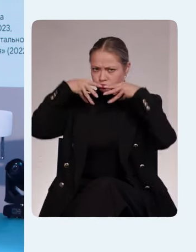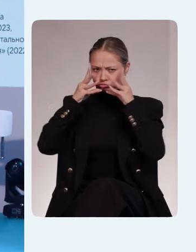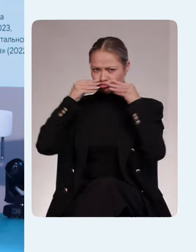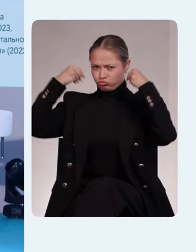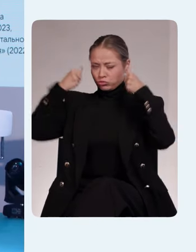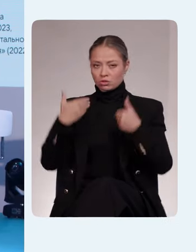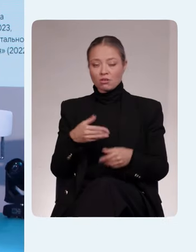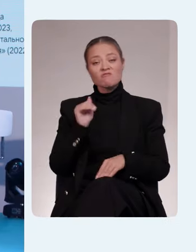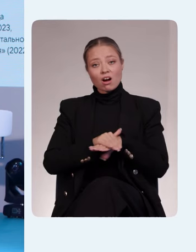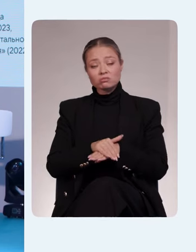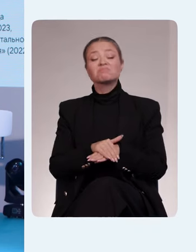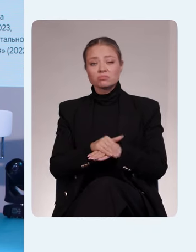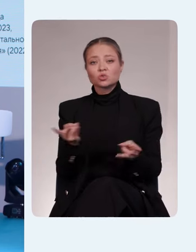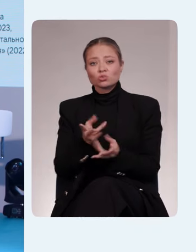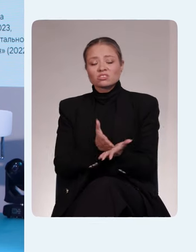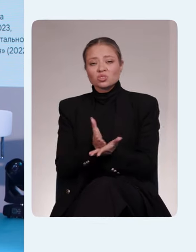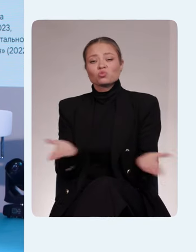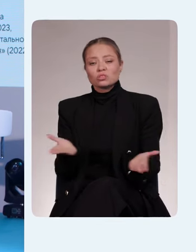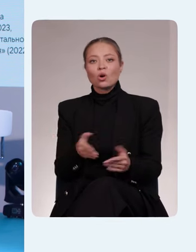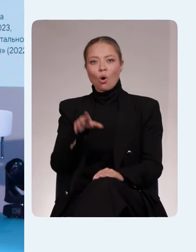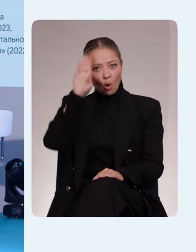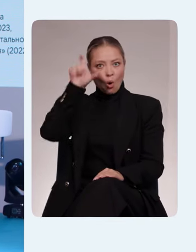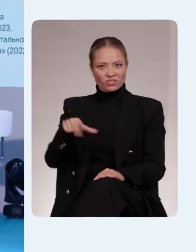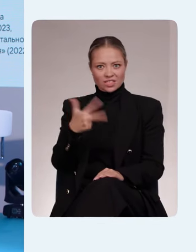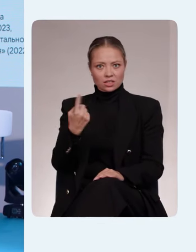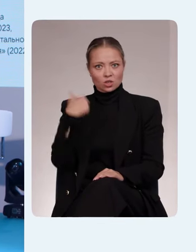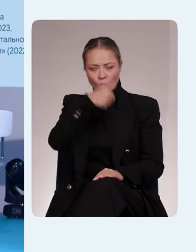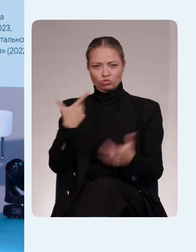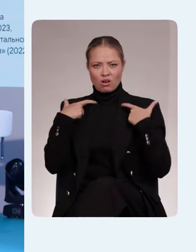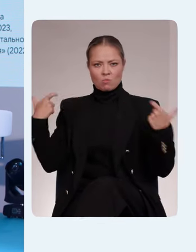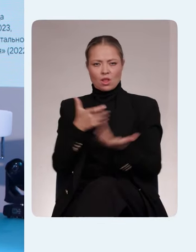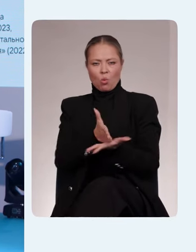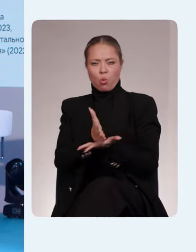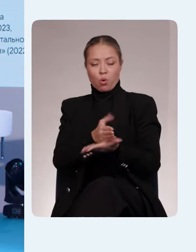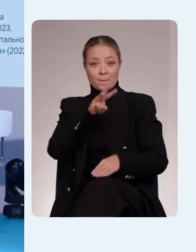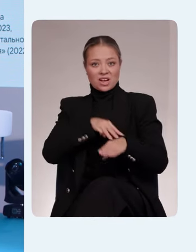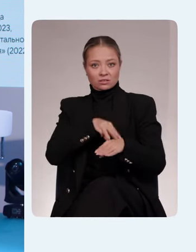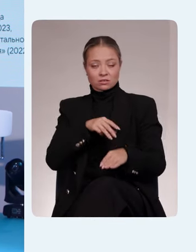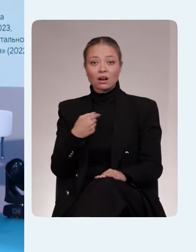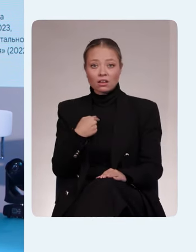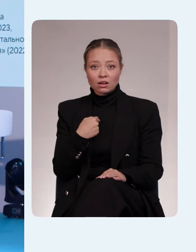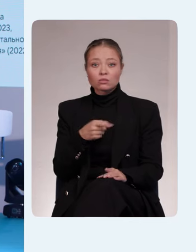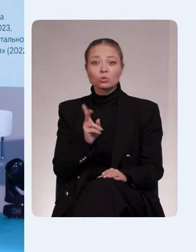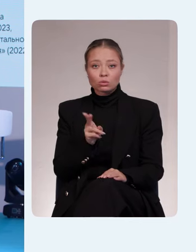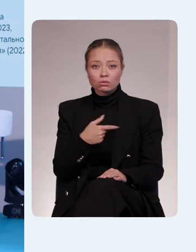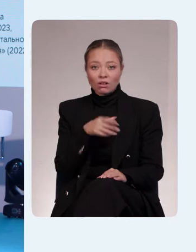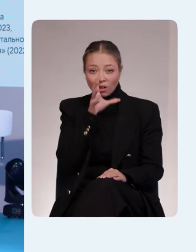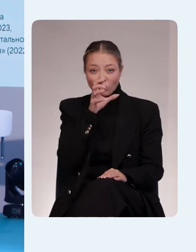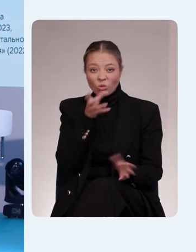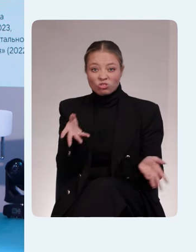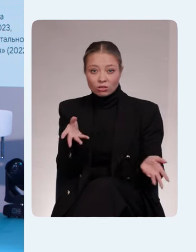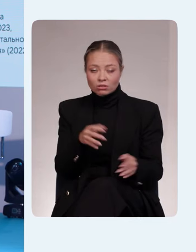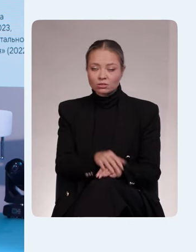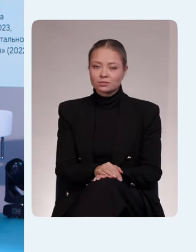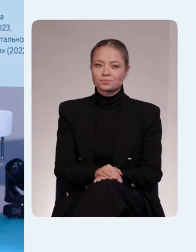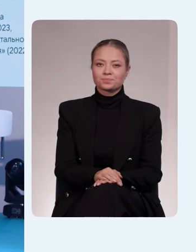нужно заслужить. Он был в 31 год капитаном милиции. А я, ну, я какой-то капитошка, блин, я не знаю.